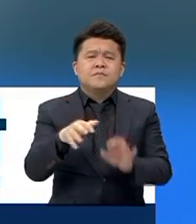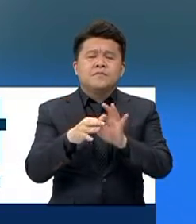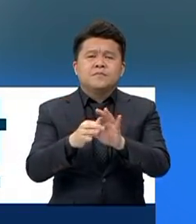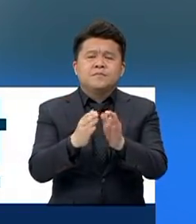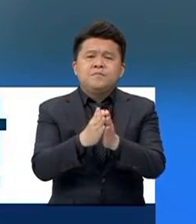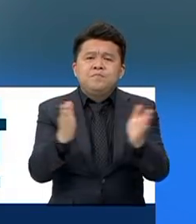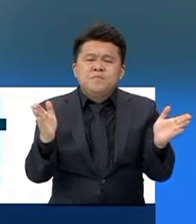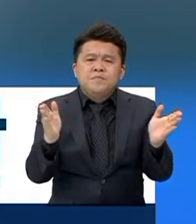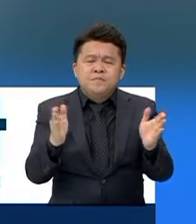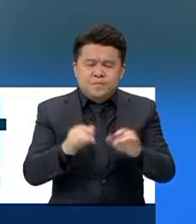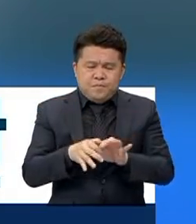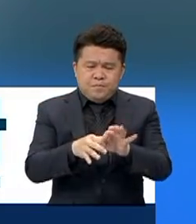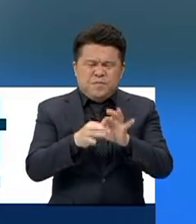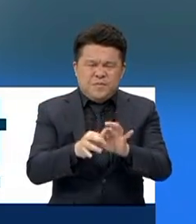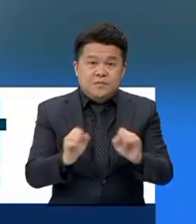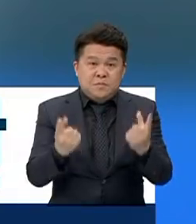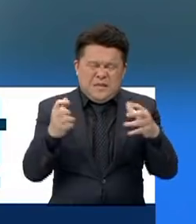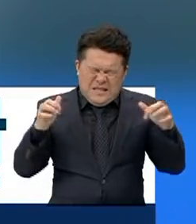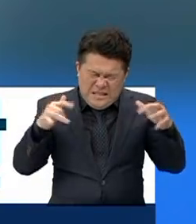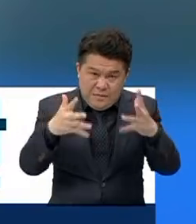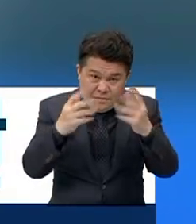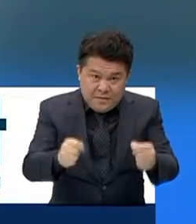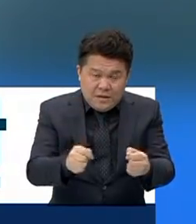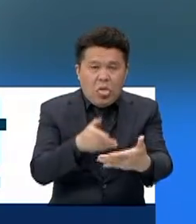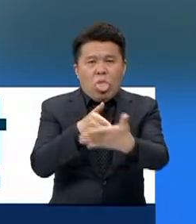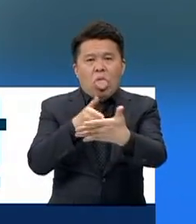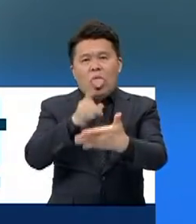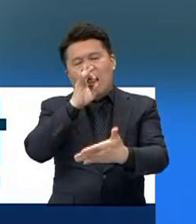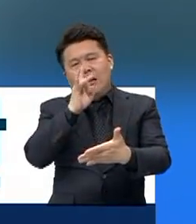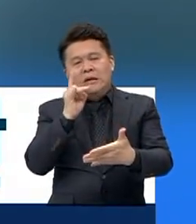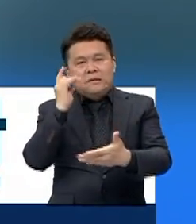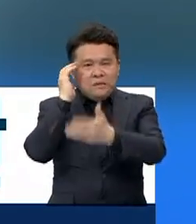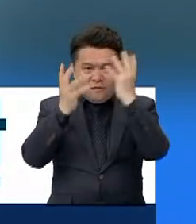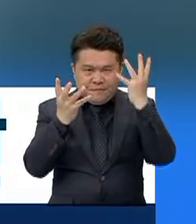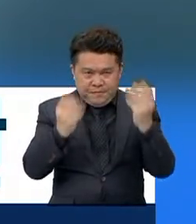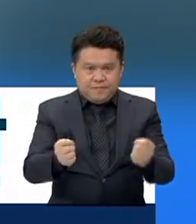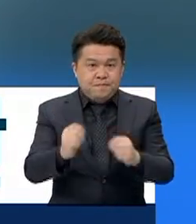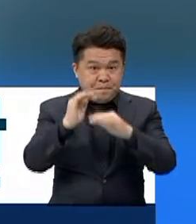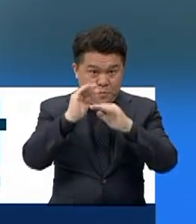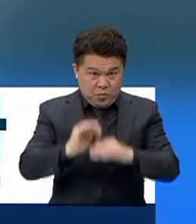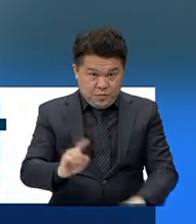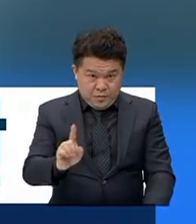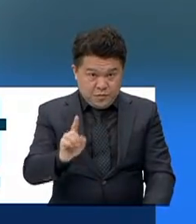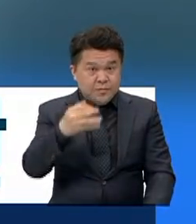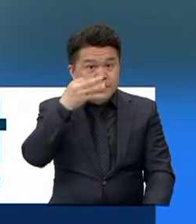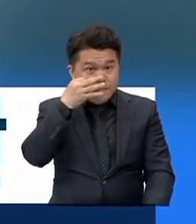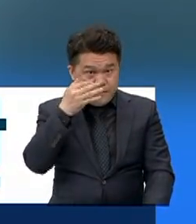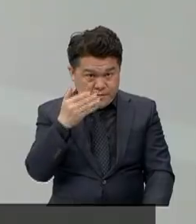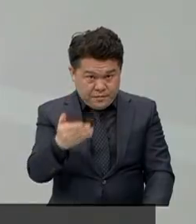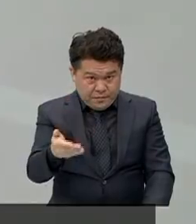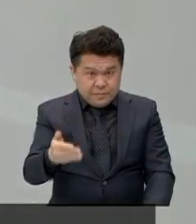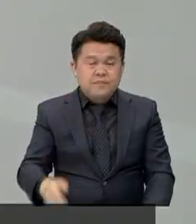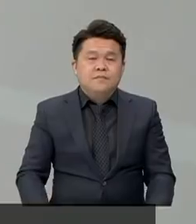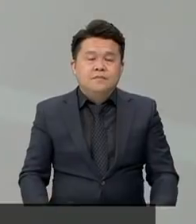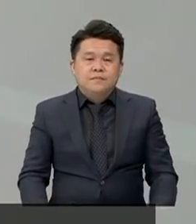학교의 경우 접속자가 한꺼번에 몰려 로그인이 되지 않는 등 혼란이 빚어졌습니다. 송인호 기자입니다.